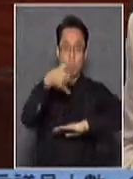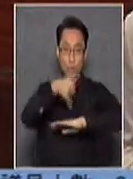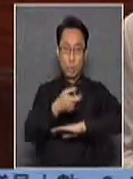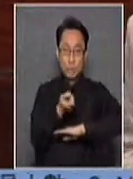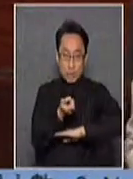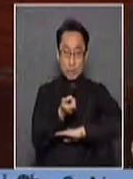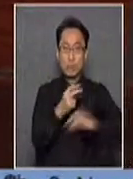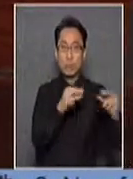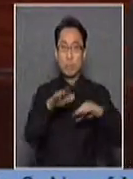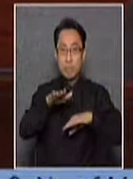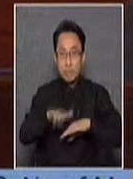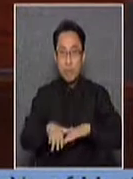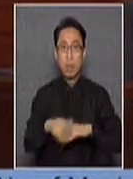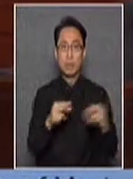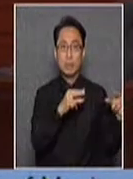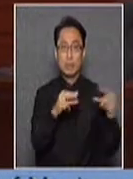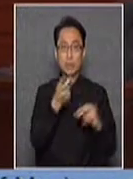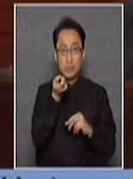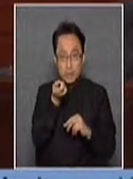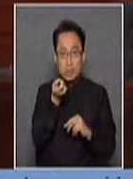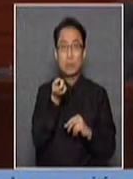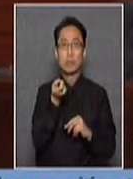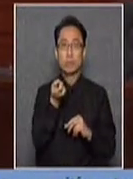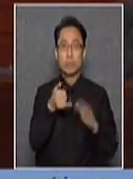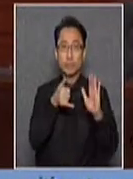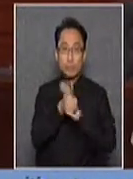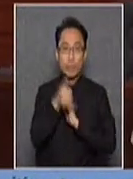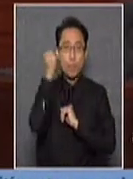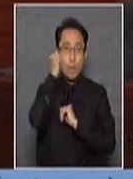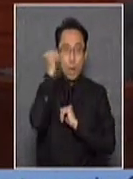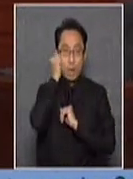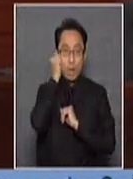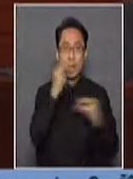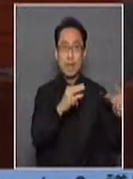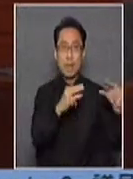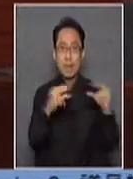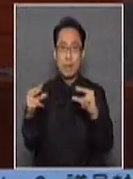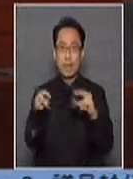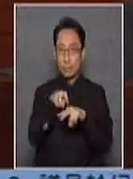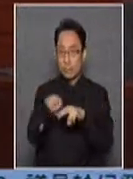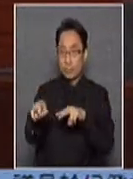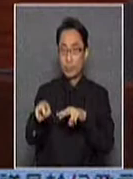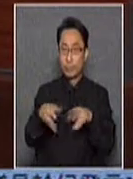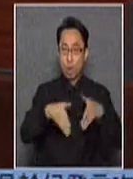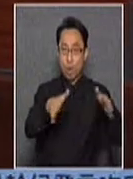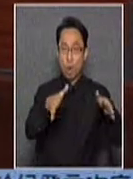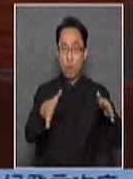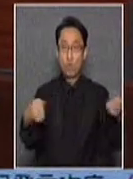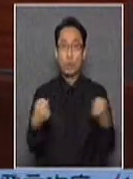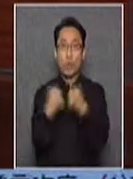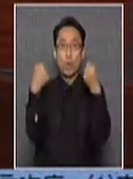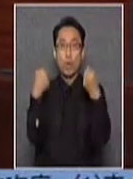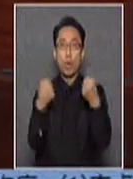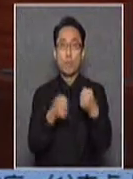數目過少，係嘛？難上車，輕鐵車軌同埋個馬路重疊咧，容易出現意